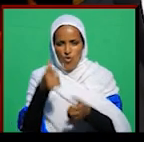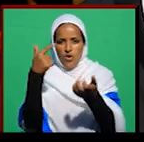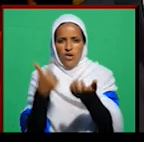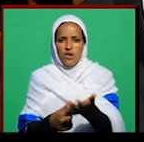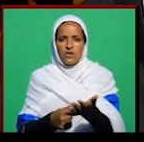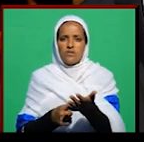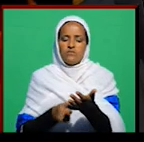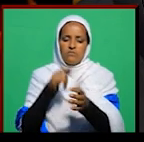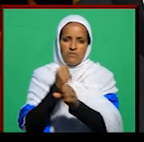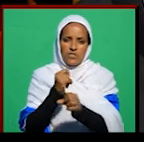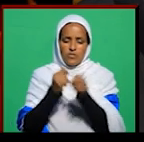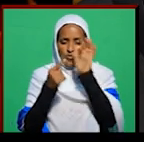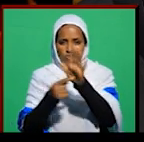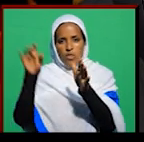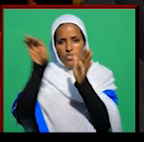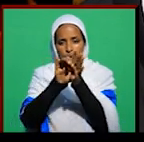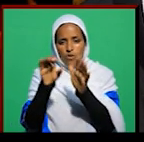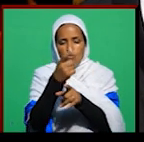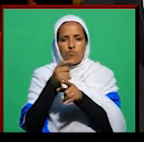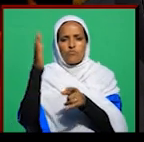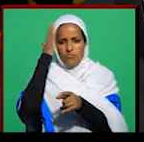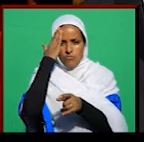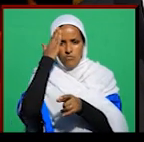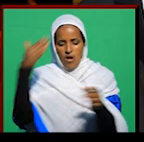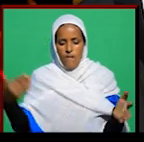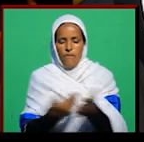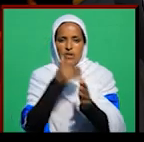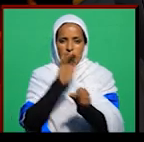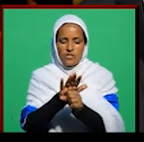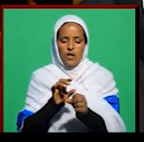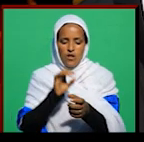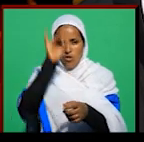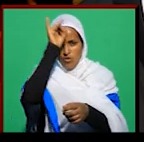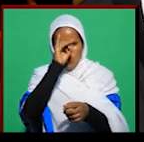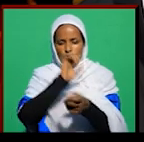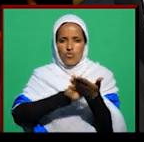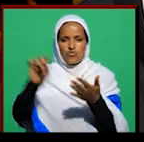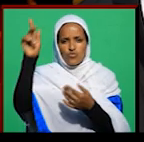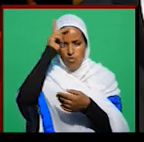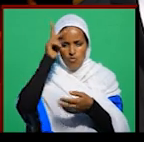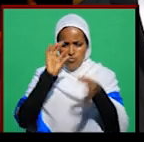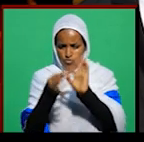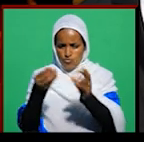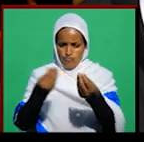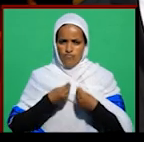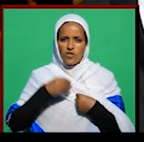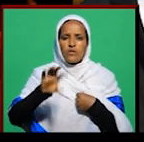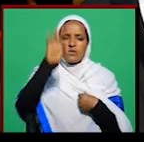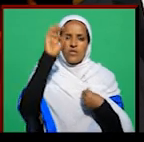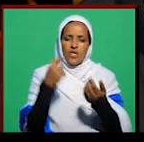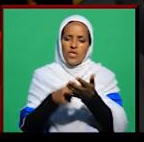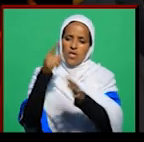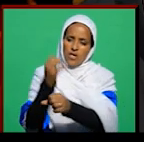ብሎ ይሄኛው ግዝረቱ ምልክቱ መታወቂያው እንደሆነ ይነግረናል ማለት ነው። በአዲስ ኪዳን ሊቁ ቅዱስ ጳውሎስ ብርሃነ ዓለም ተርጉሞት እናገኘዋለን ማለት